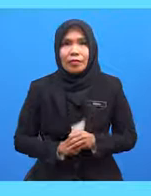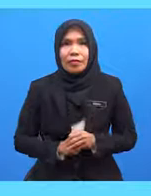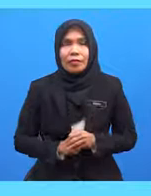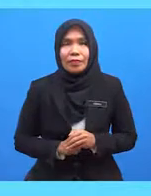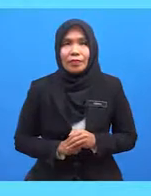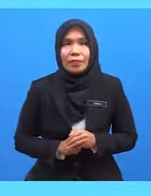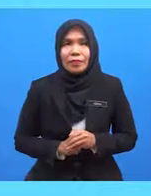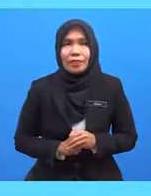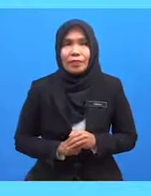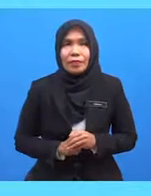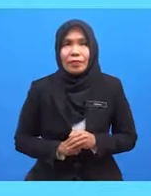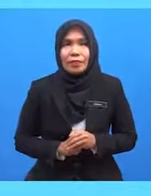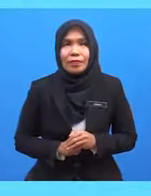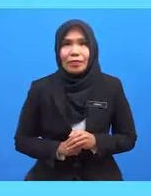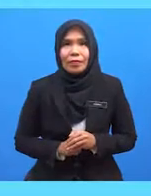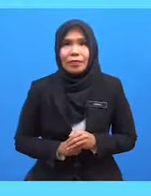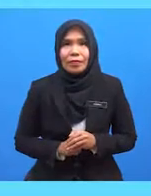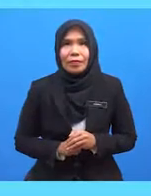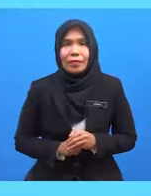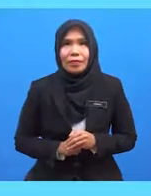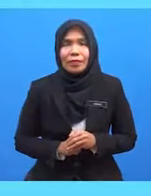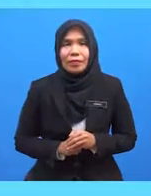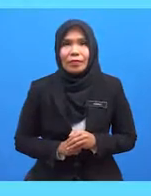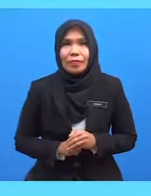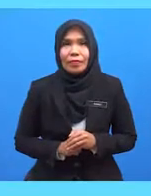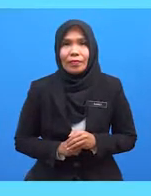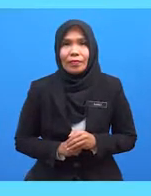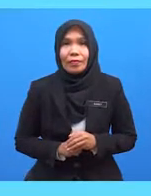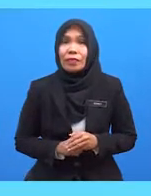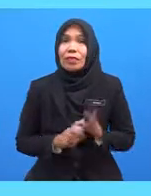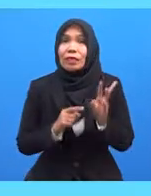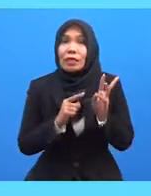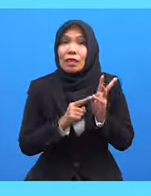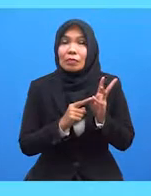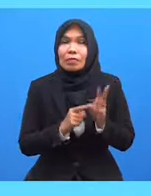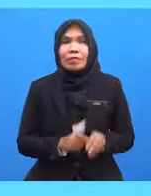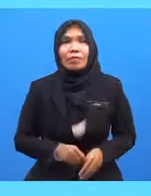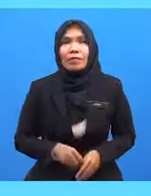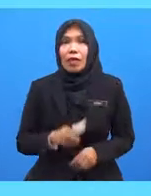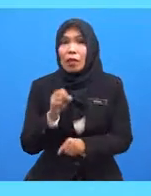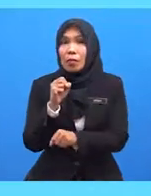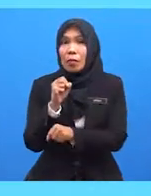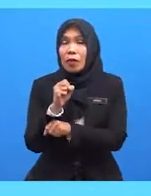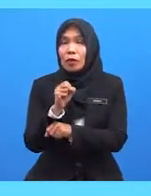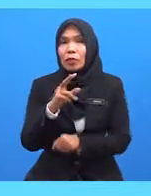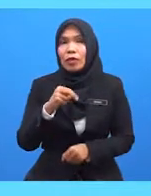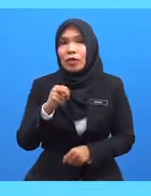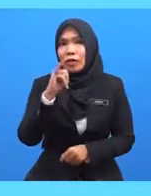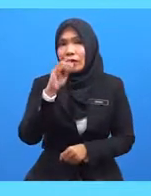910 Masihi semasa zaman Langkah Suka. Batu nisan di Pangrang Champa